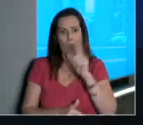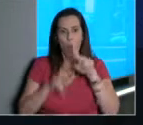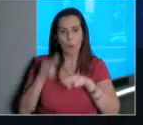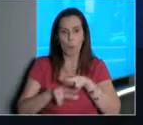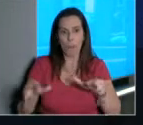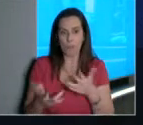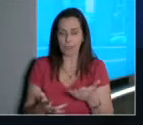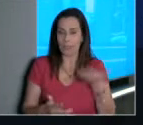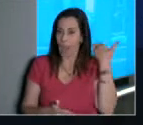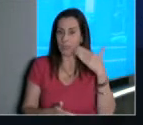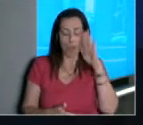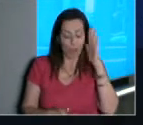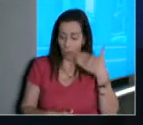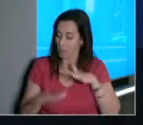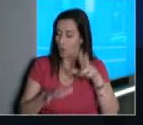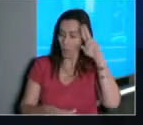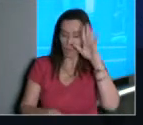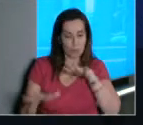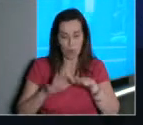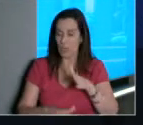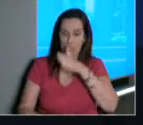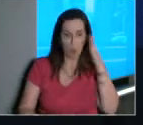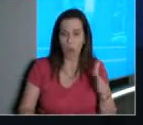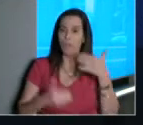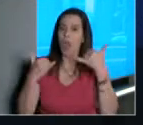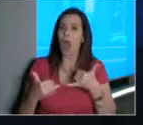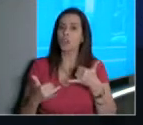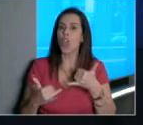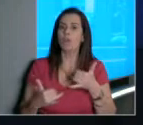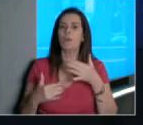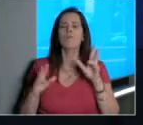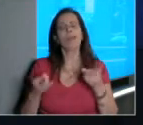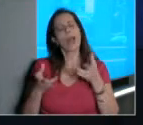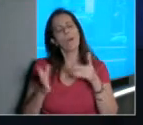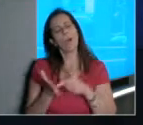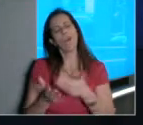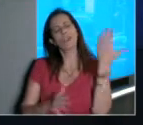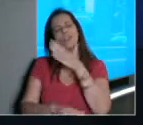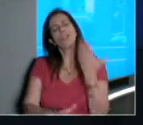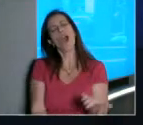טיפלו במצב הזה אז, גם בממשלות ליכוד וממשלות שמאל, ועכשיו לוקחים את העניין הזה, וקל מאוד כי זה צבע